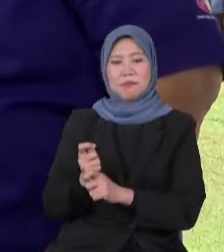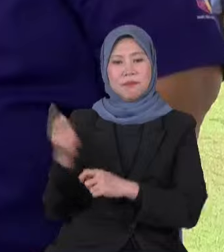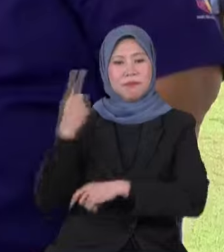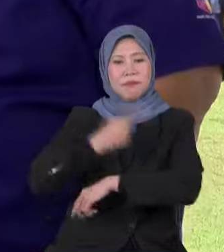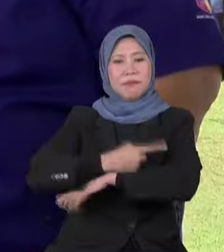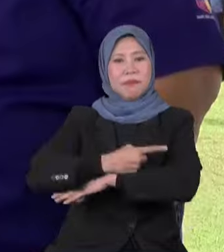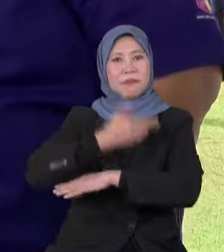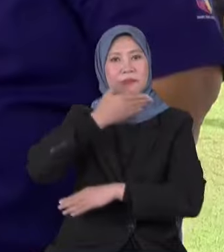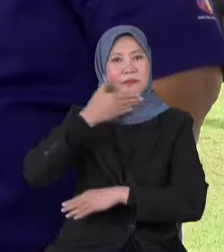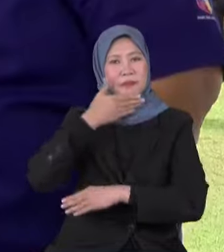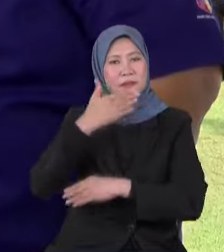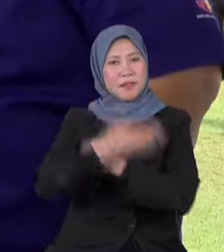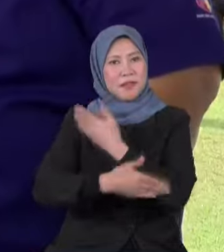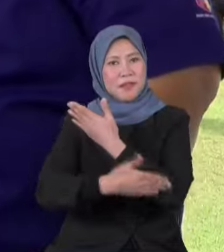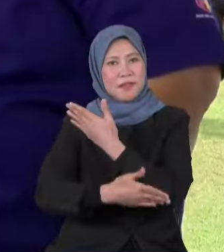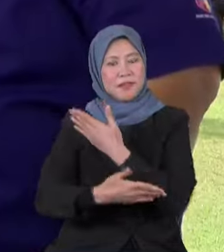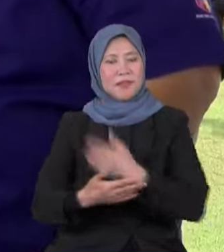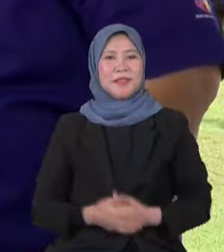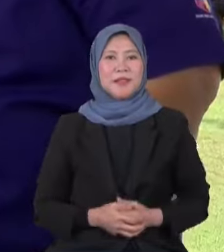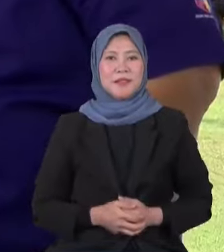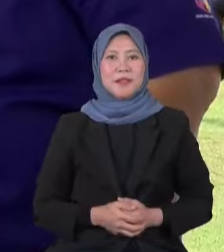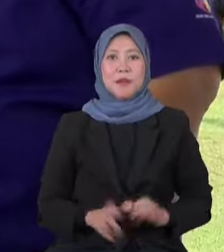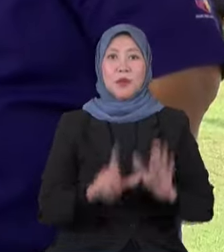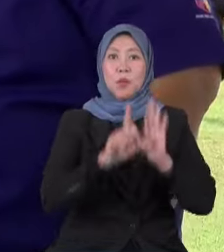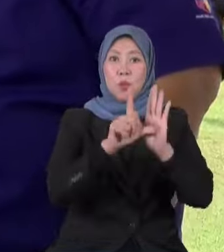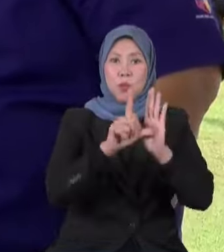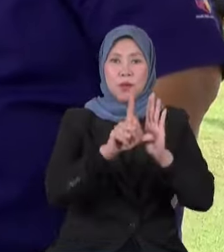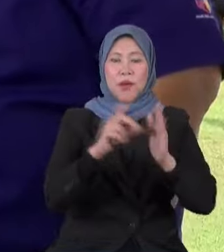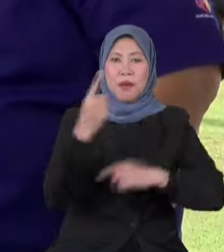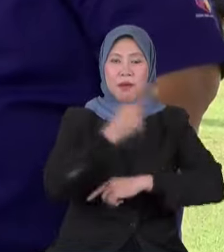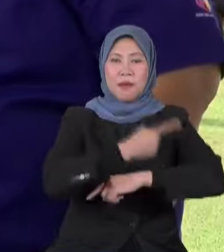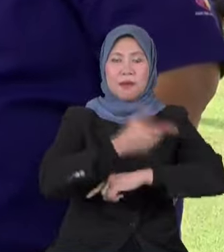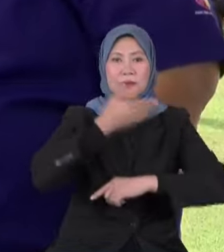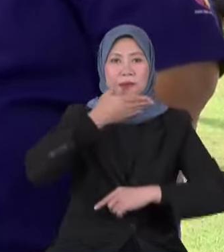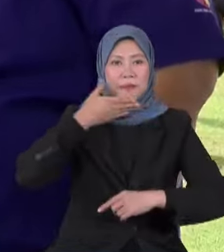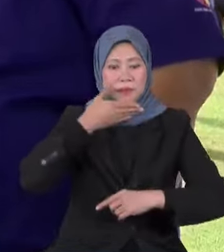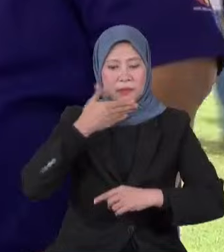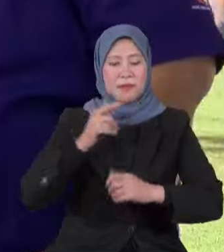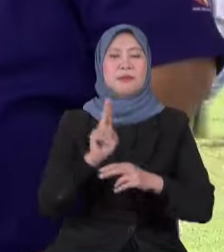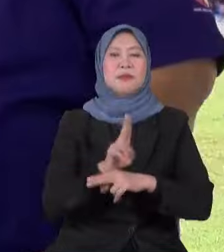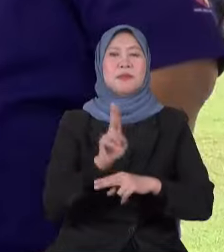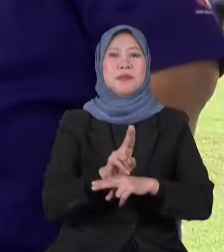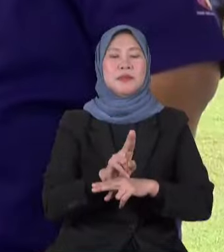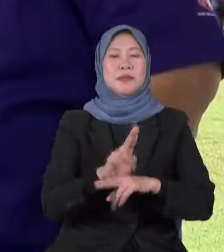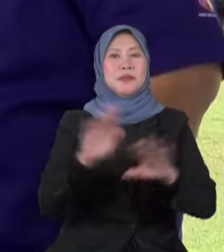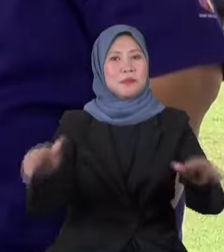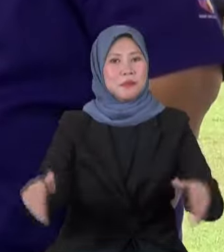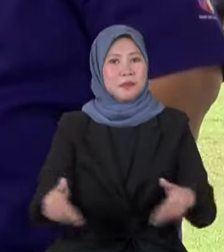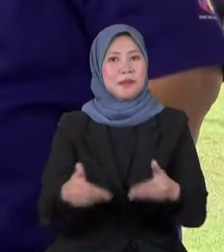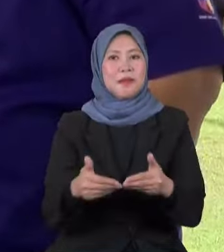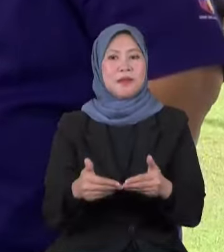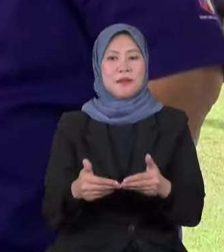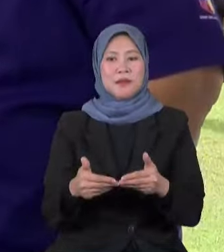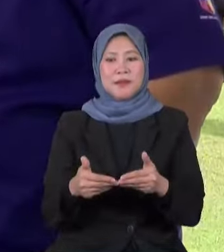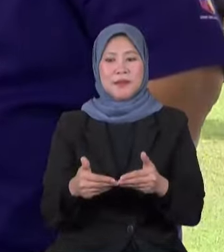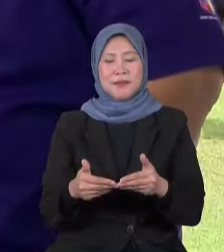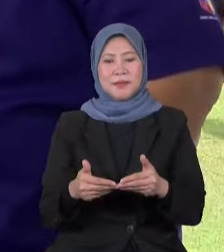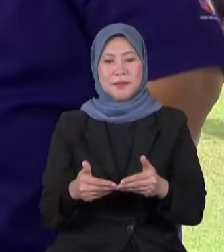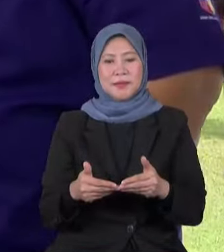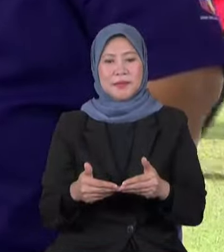Belia Negara? Untuk maklumat Encik Nadine, logo Hari Belia Negara ni yang kita guna sekarang ni diperkenalkan atau